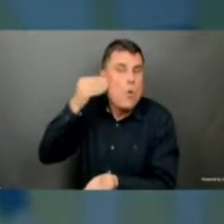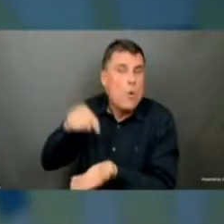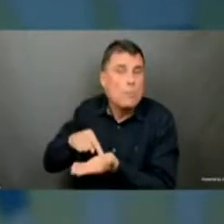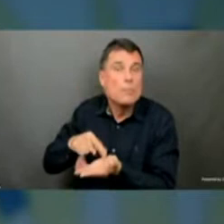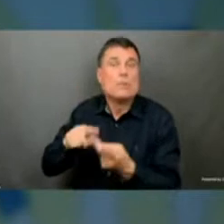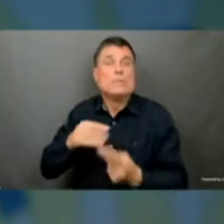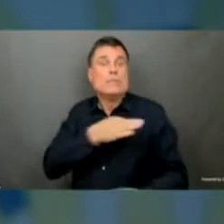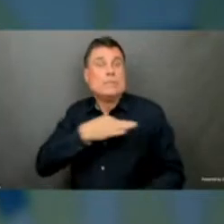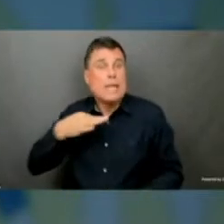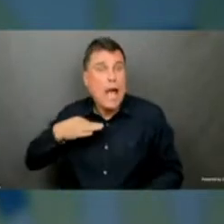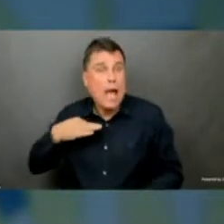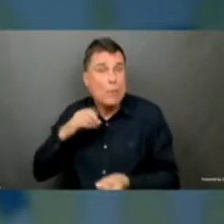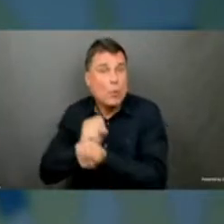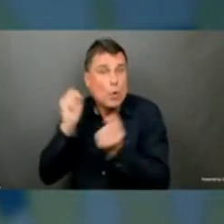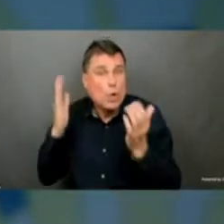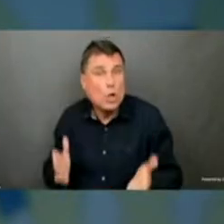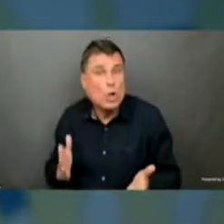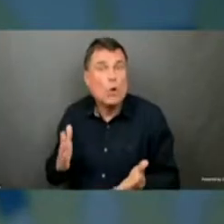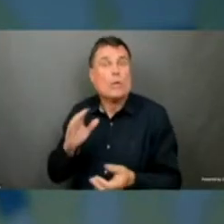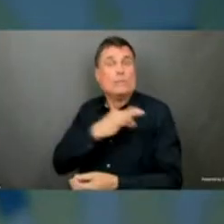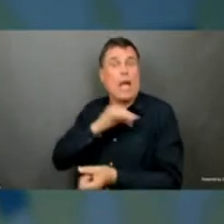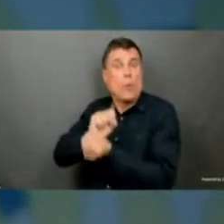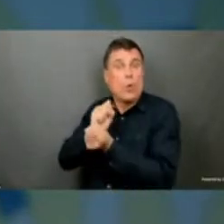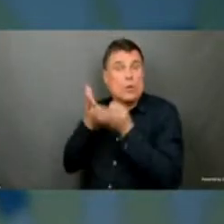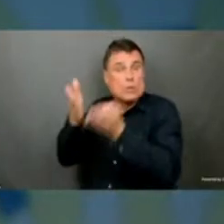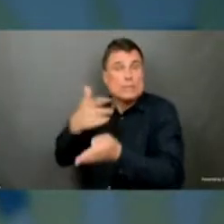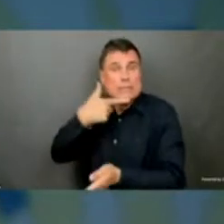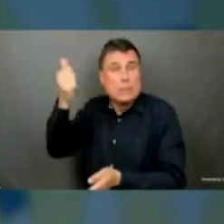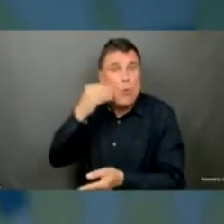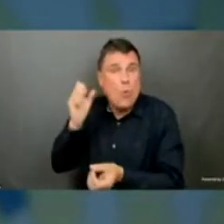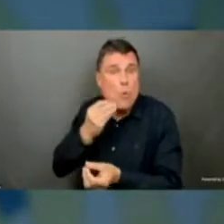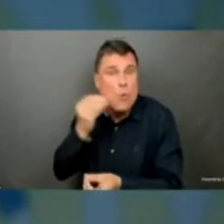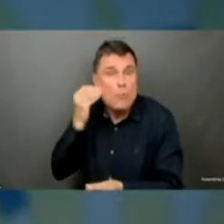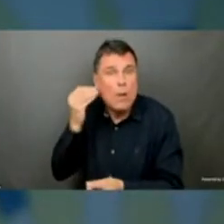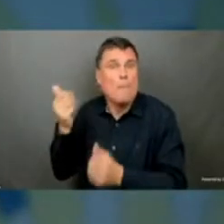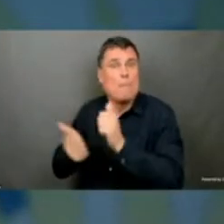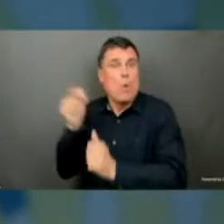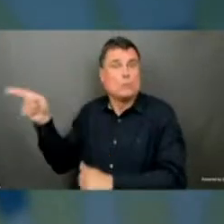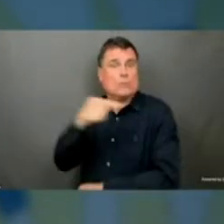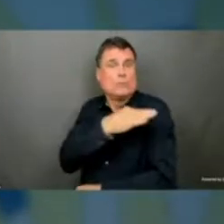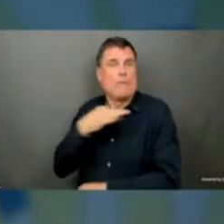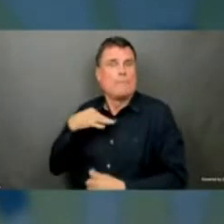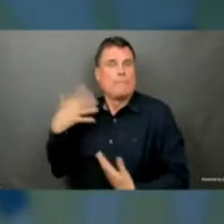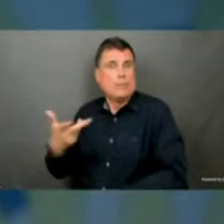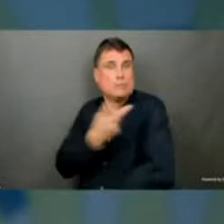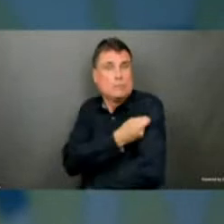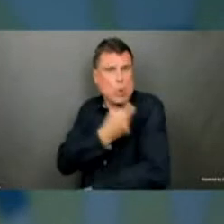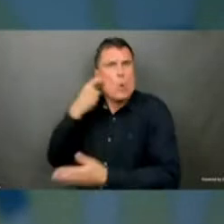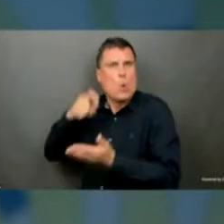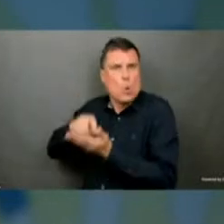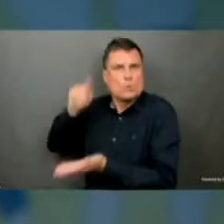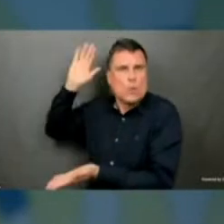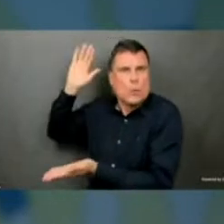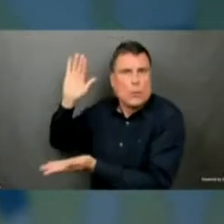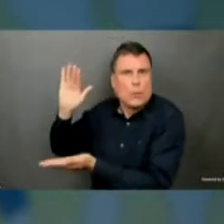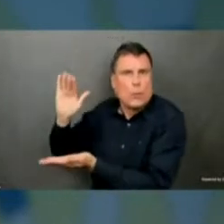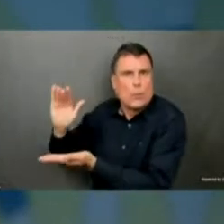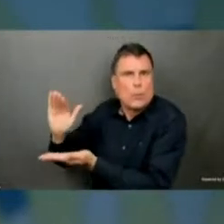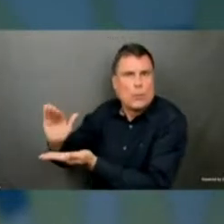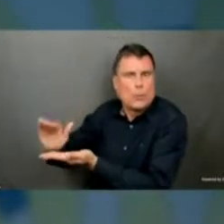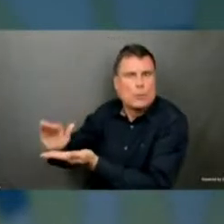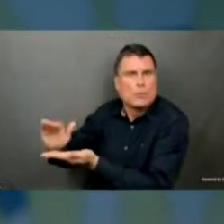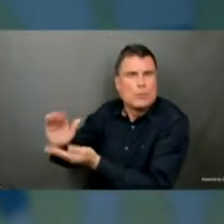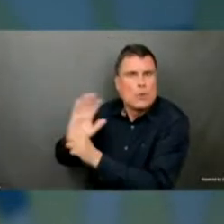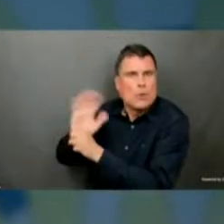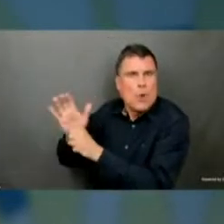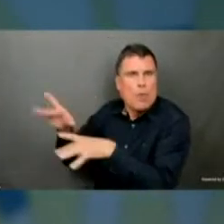vaccine 养 first. 老院 We 他 had 们 a 的这个 dramatic 阳性 drop-off over 获得 time, 率 and 自 that was 从 sustained 打了 even 疫苗 through 以 this 后 third 从 wave, 12月